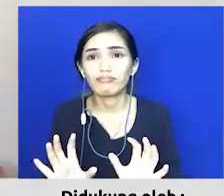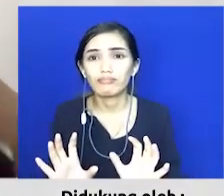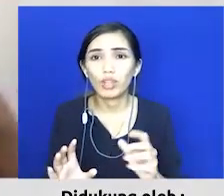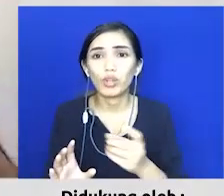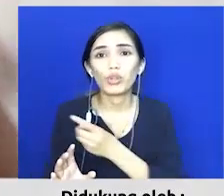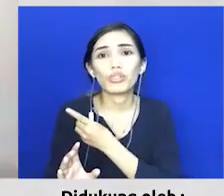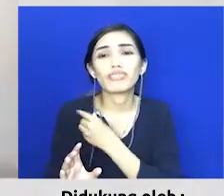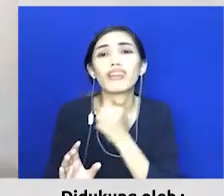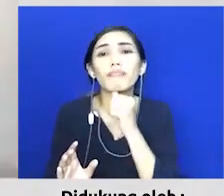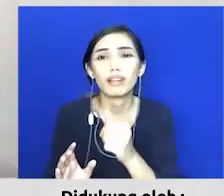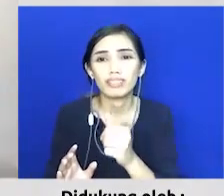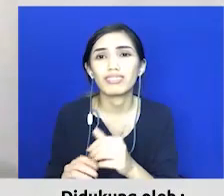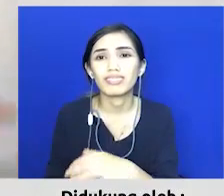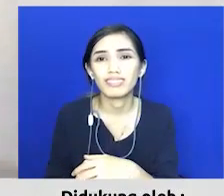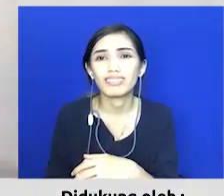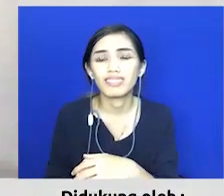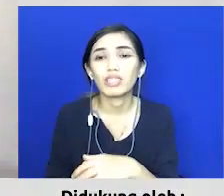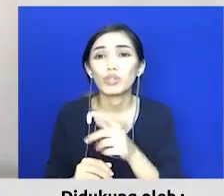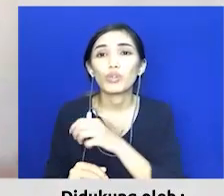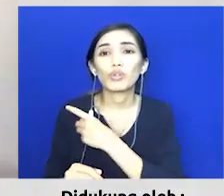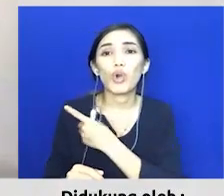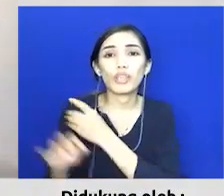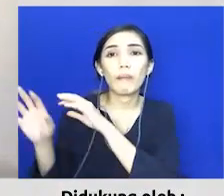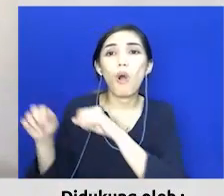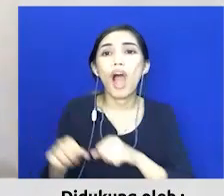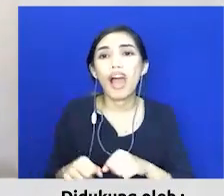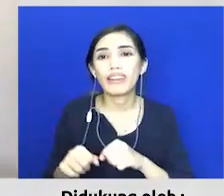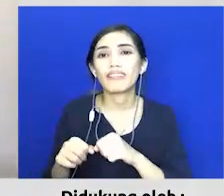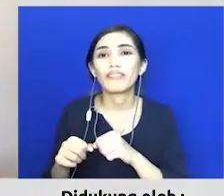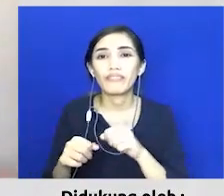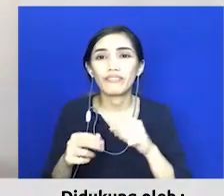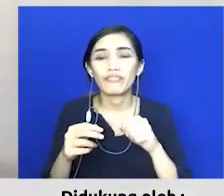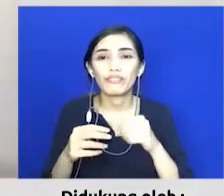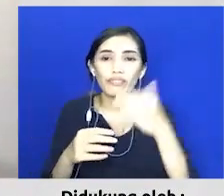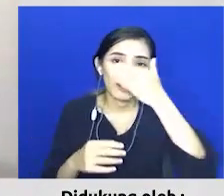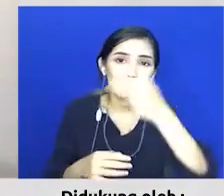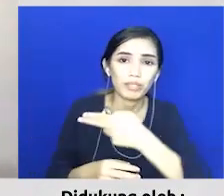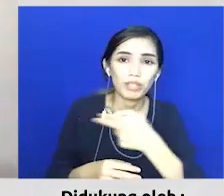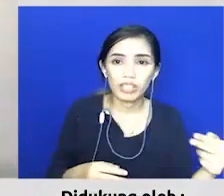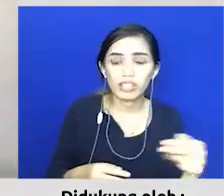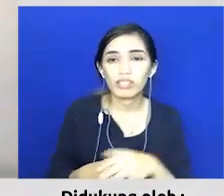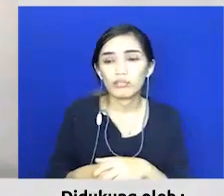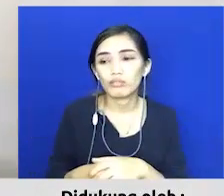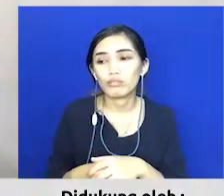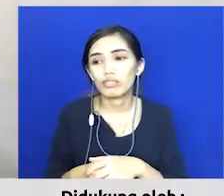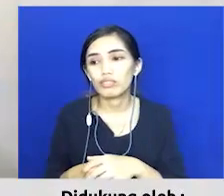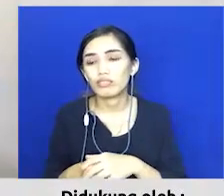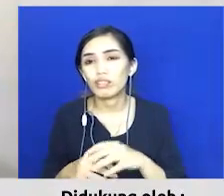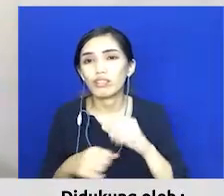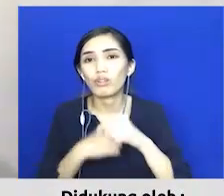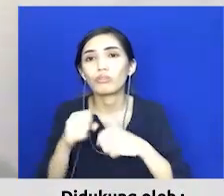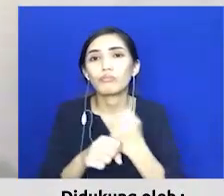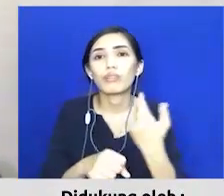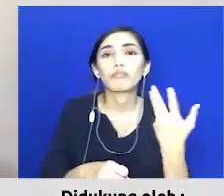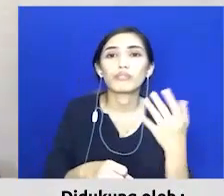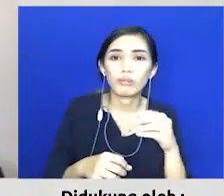dikuasai oleh Cukong sehingga cuma berpikir keuntungan, nggak tahu apakah memang betul gitu. Menurut ya. Pak Salim sejak awal. Iya,